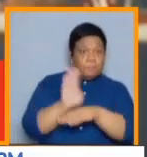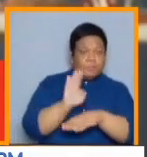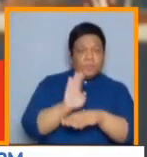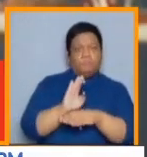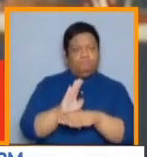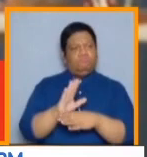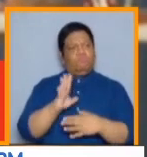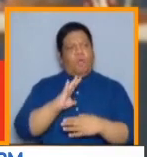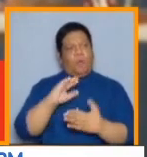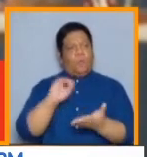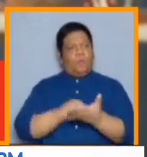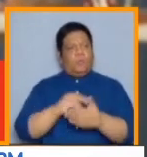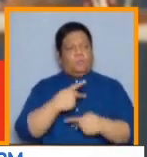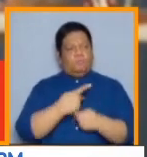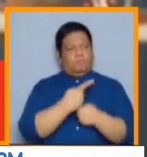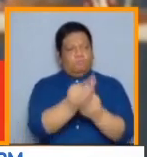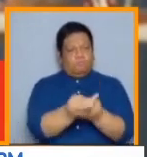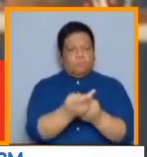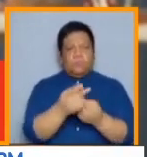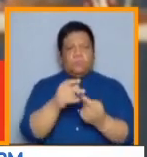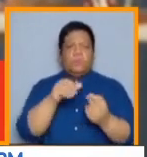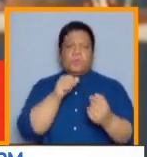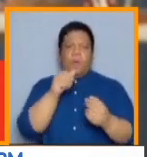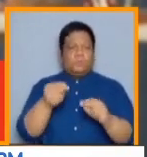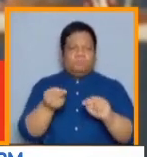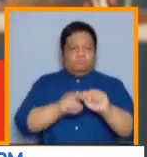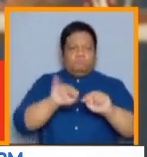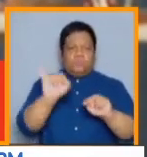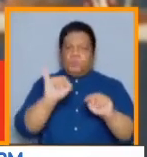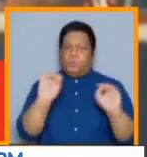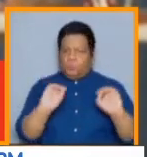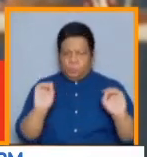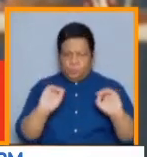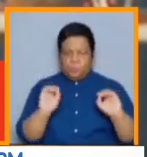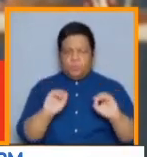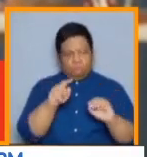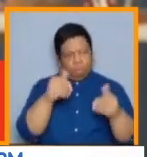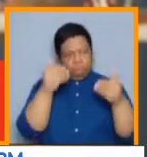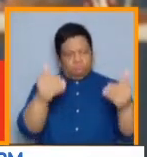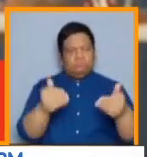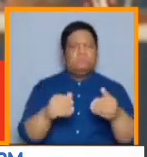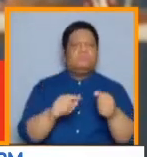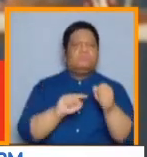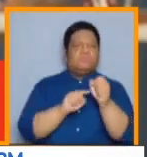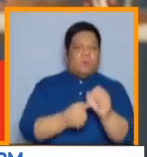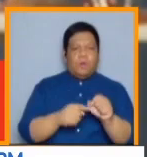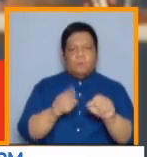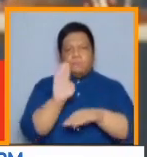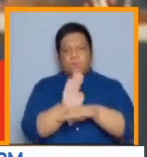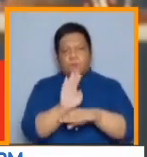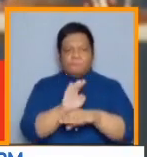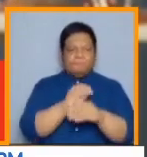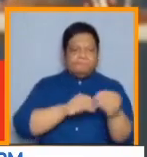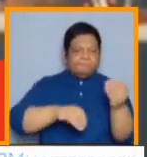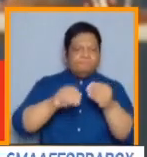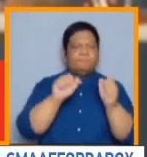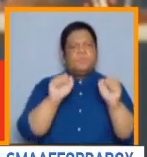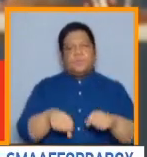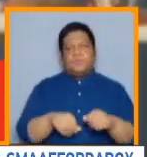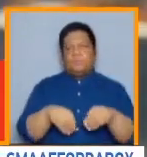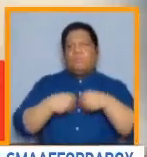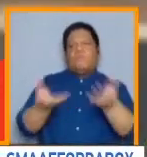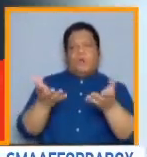makapagsimula kayo ng kanyong mga hanap buhay at makapagbigay ng trabaho sa ating mga